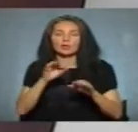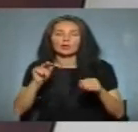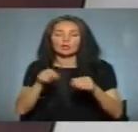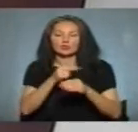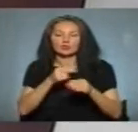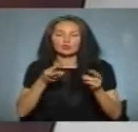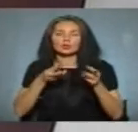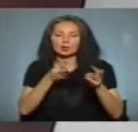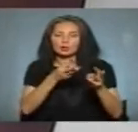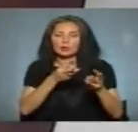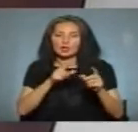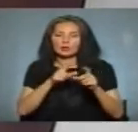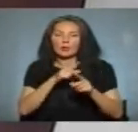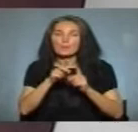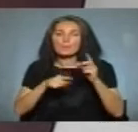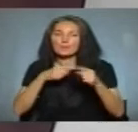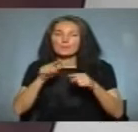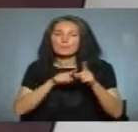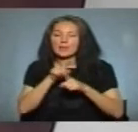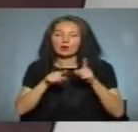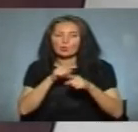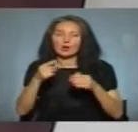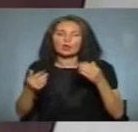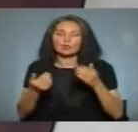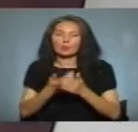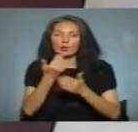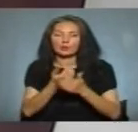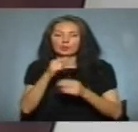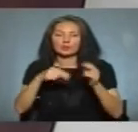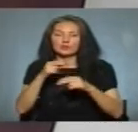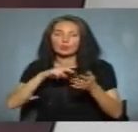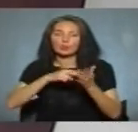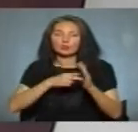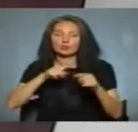котельні переробляють. Відновити будівництво планують через півроку.